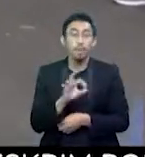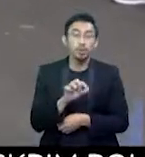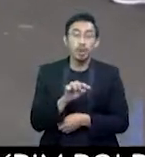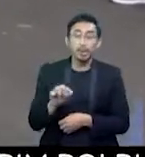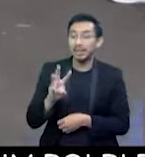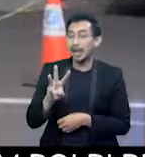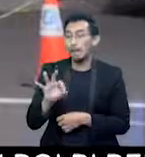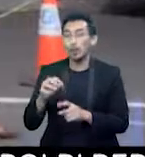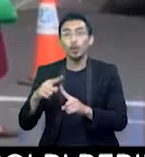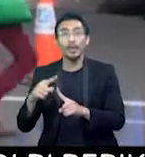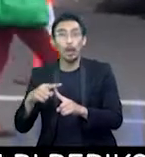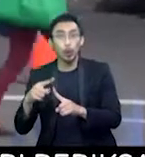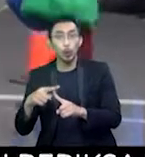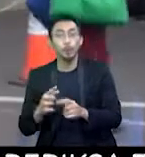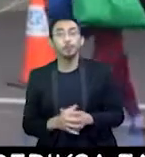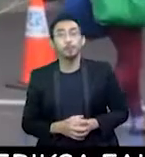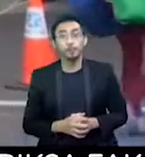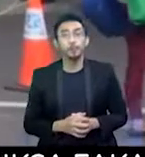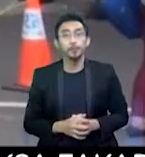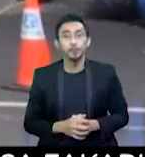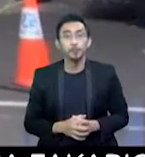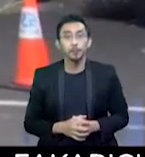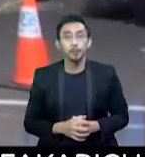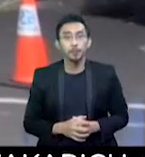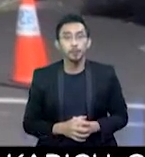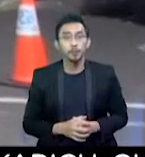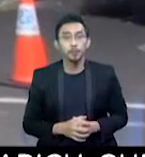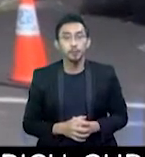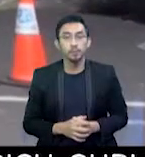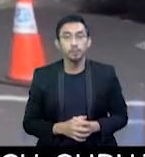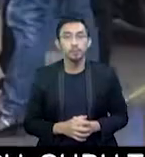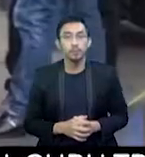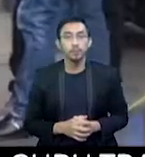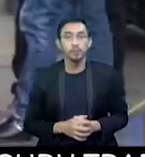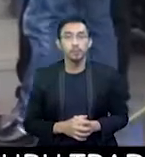Dari Jakarta, Helmi Sajangbati, iNews melaporkan.